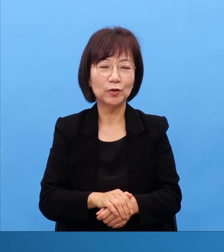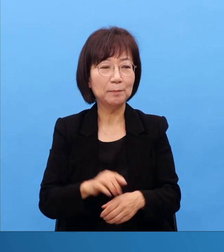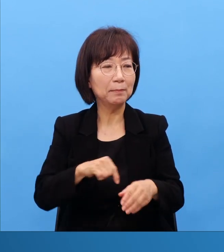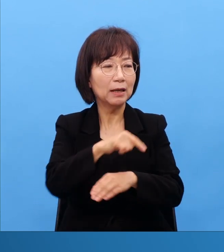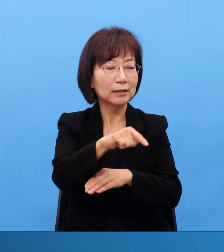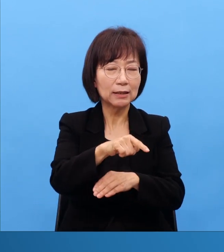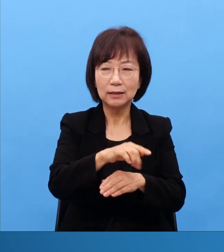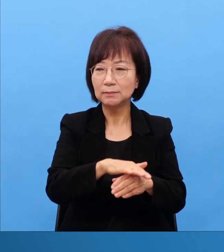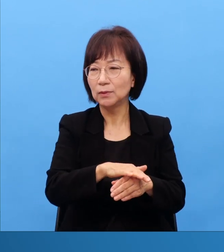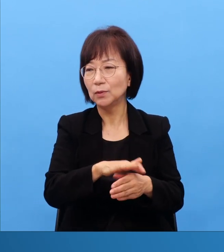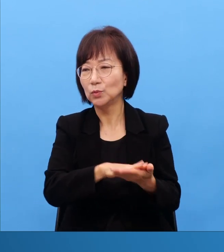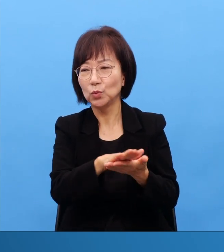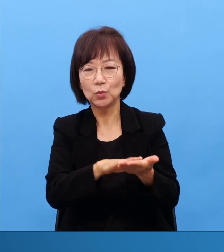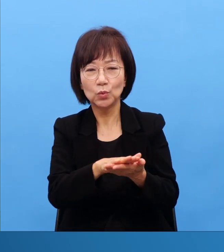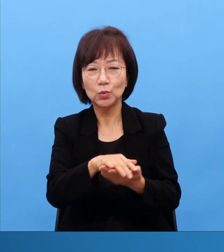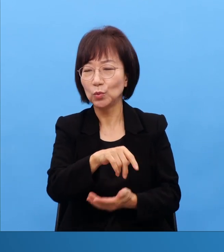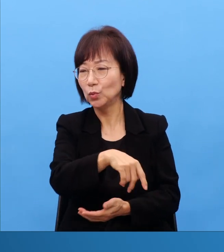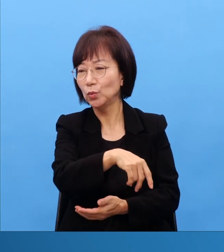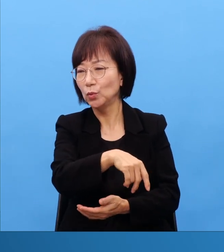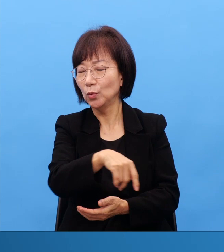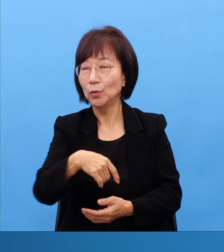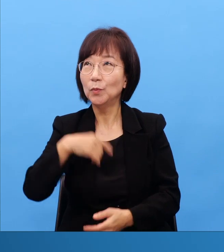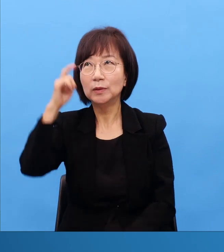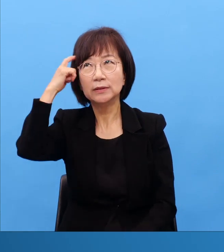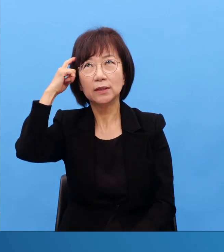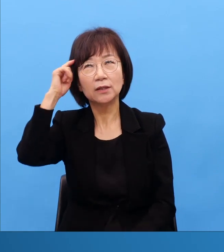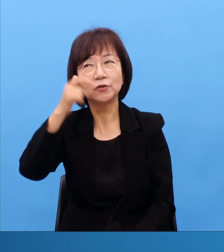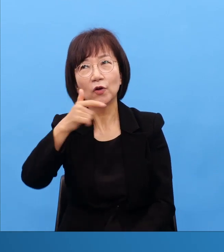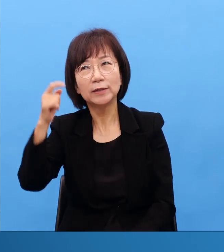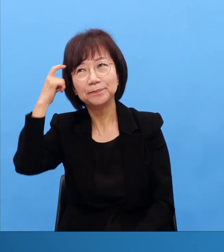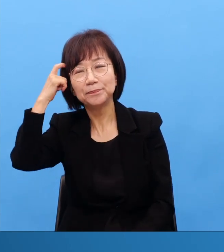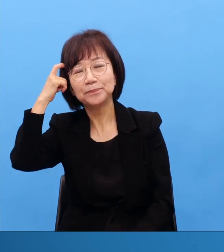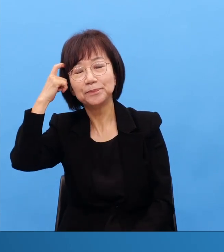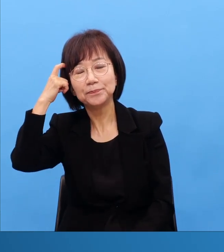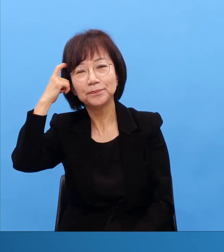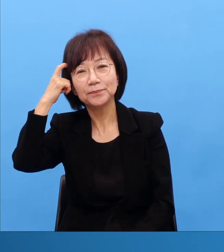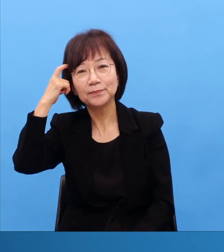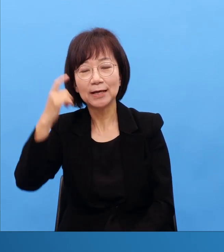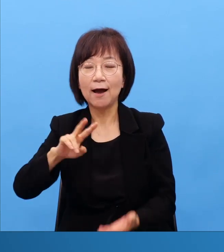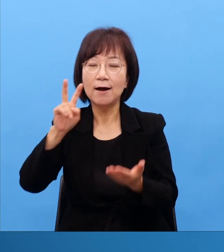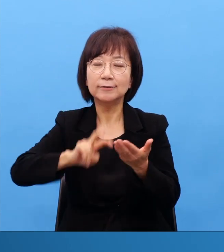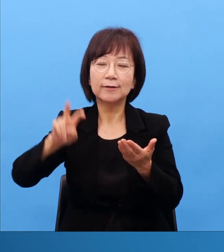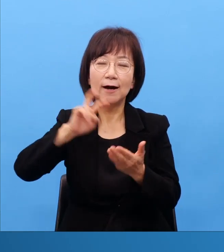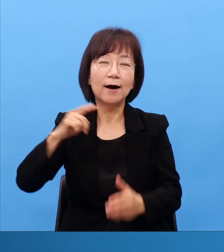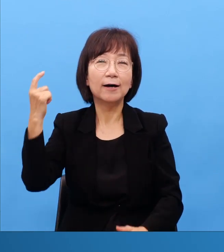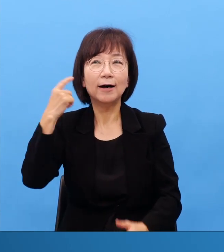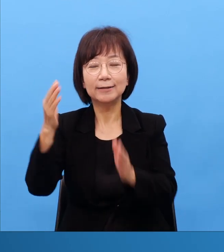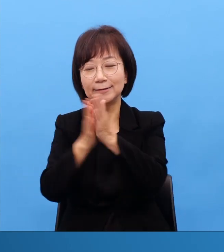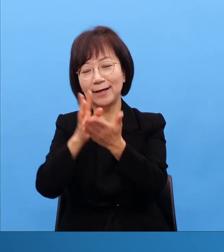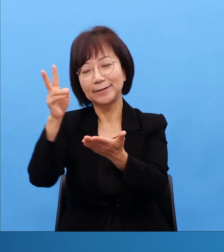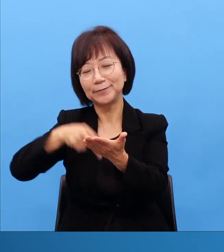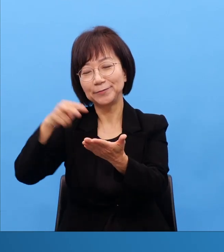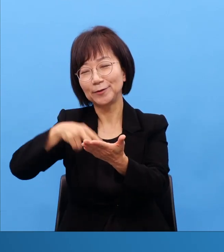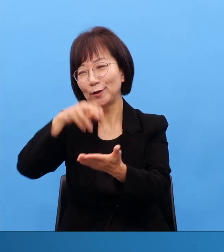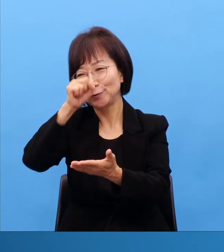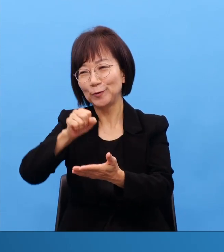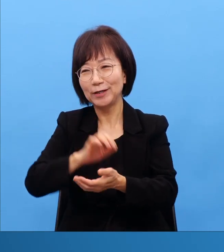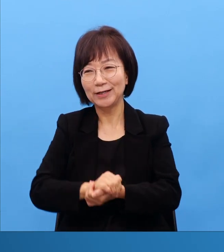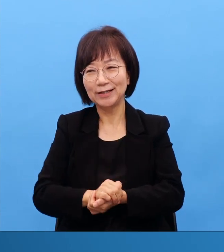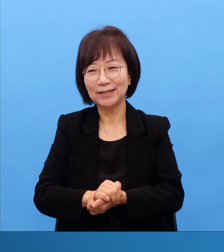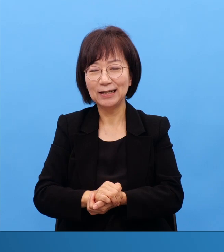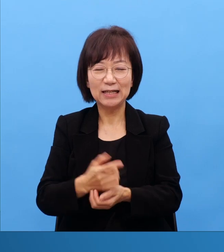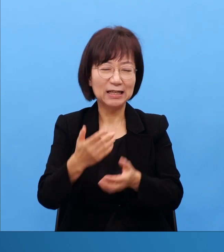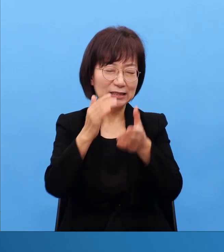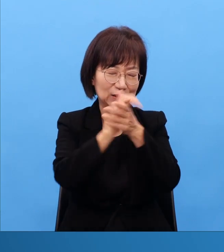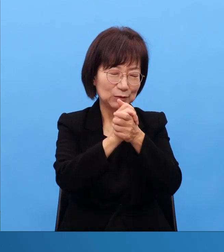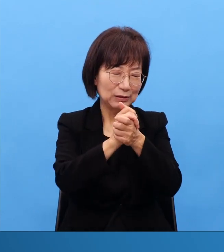말이오. And that time, of prayer for me was so difficult, so arduous. There was so 아, 차라리 much 음악 듣는 시간이 나고 책 보는 게 낫지. 뭘 그 시간을 기도를 합니까? So many